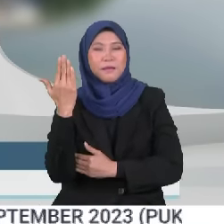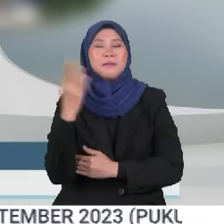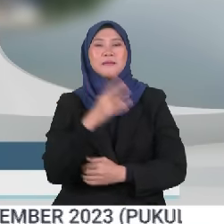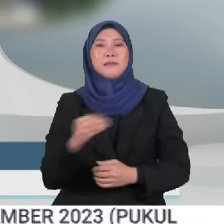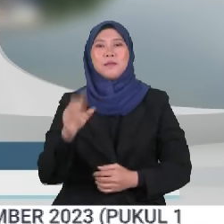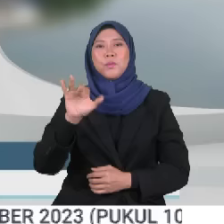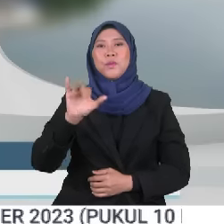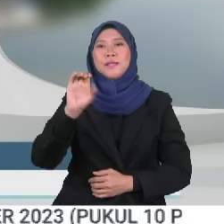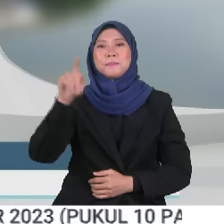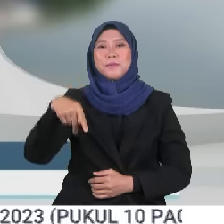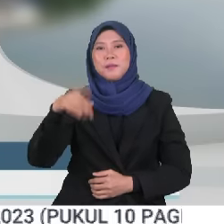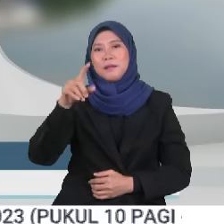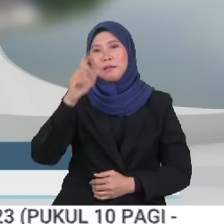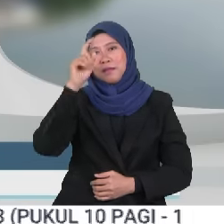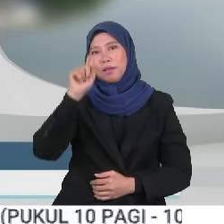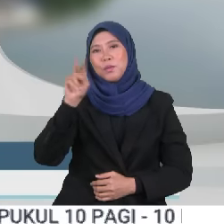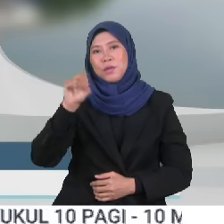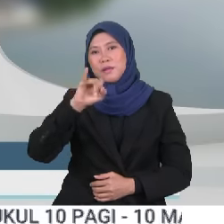yang diperboleh negeri